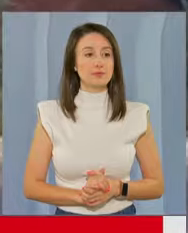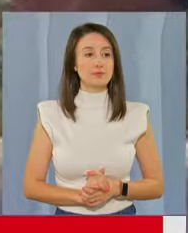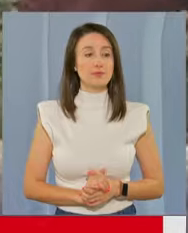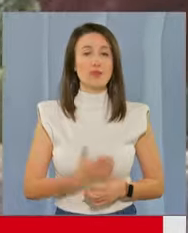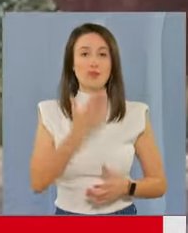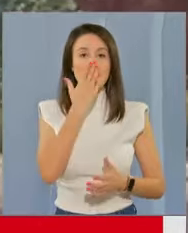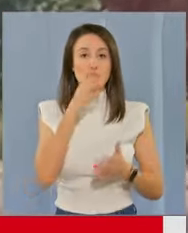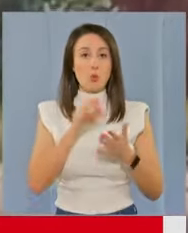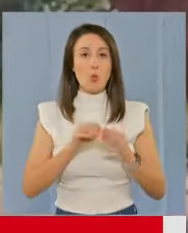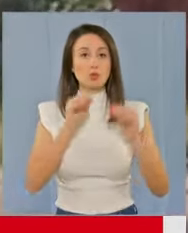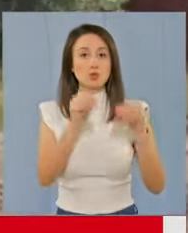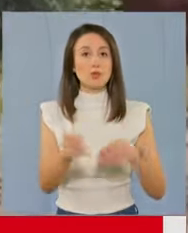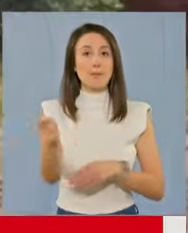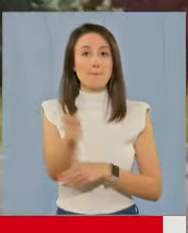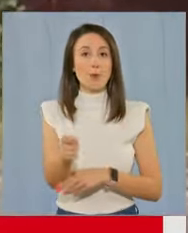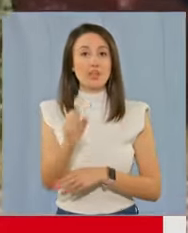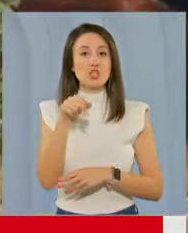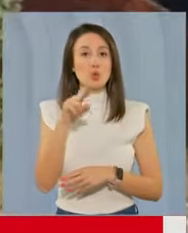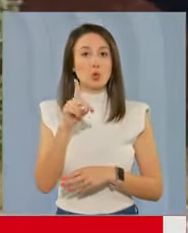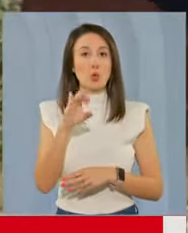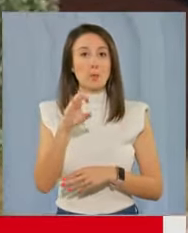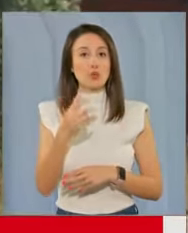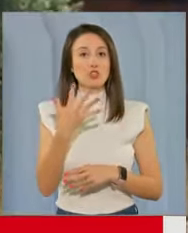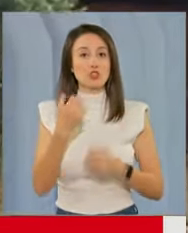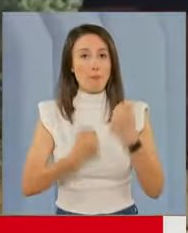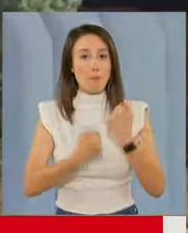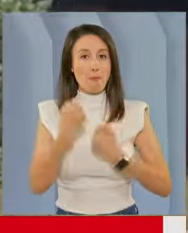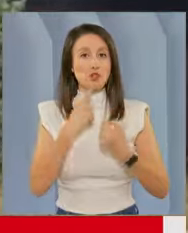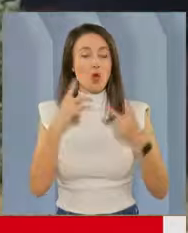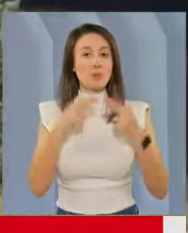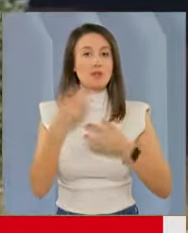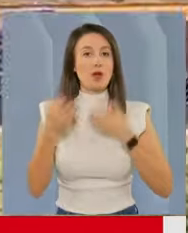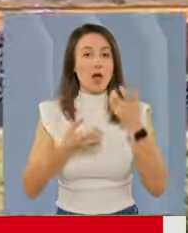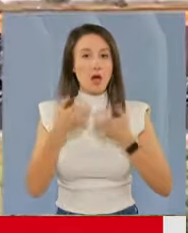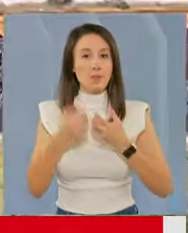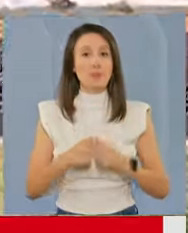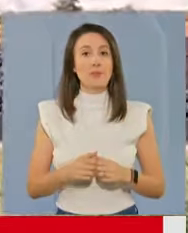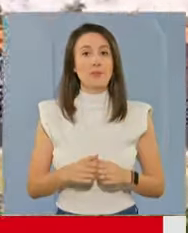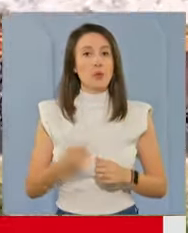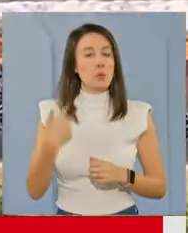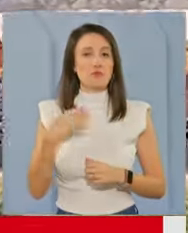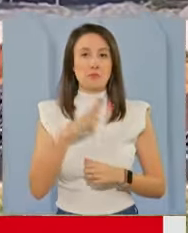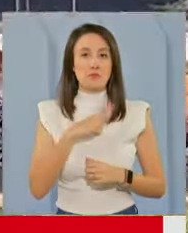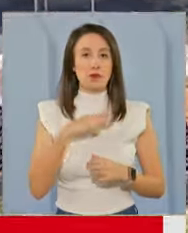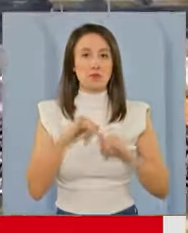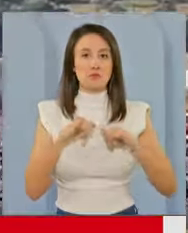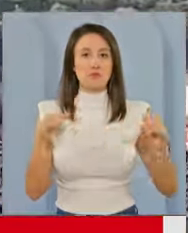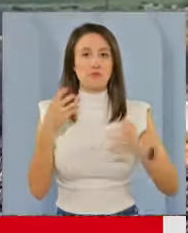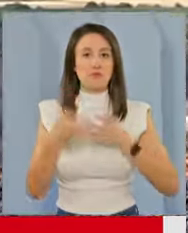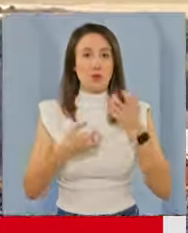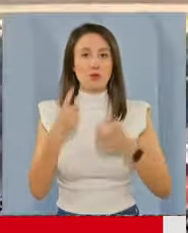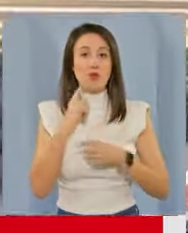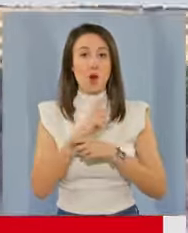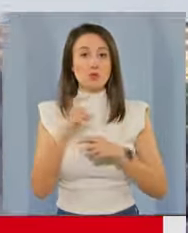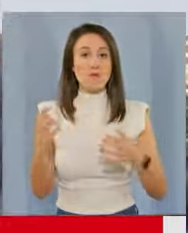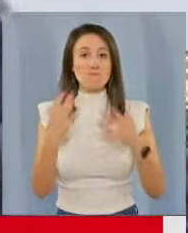La fața locului au fost trimiși pompierii din cadrul ISU Dobrogea cu 5 mașini de stingere și o ambulanță SMURD. Nu a existat pericol de propagare al incendiului, însă din